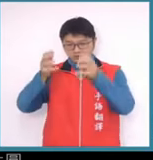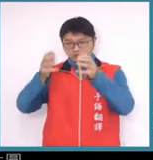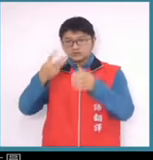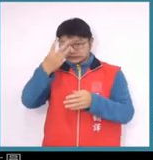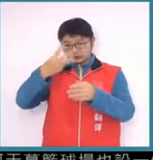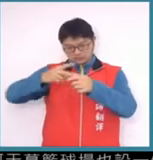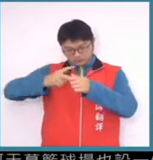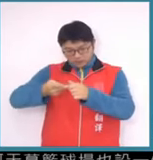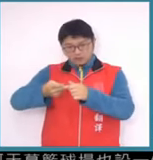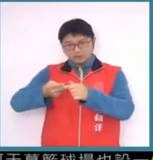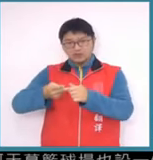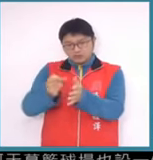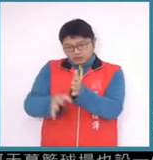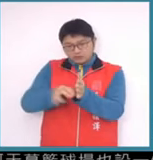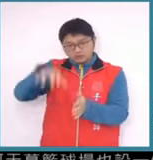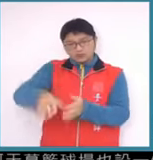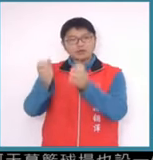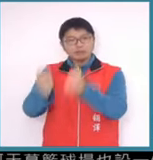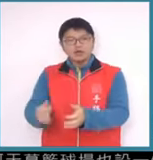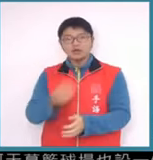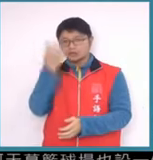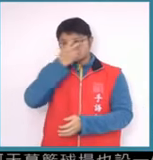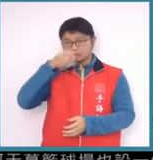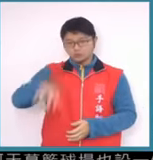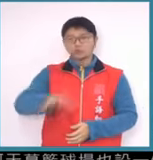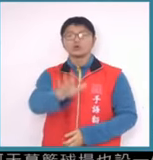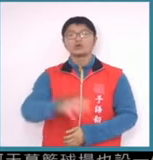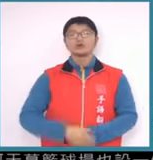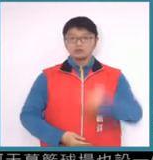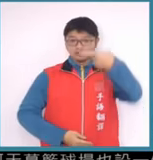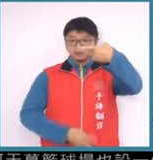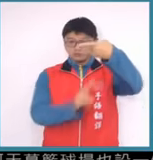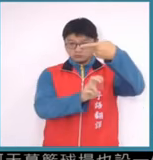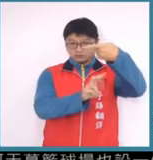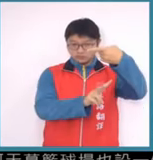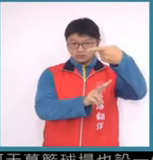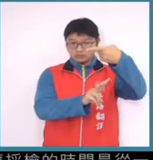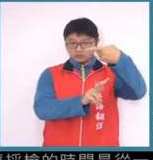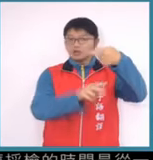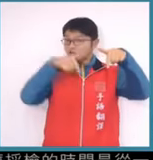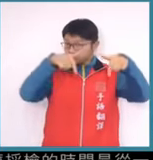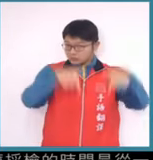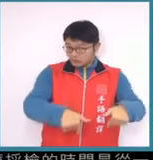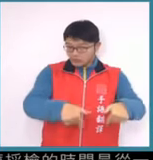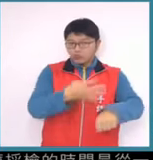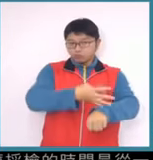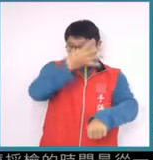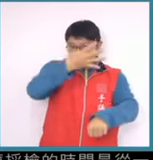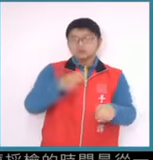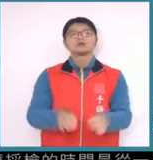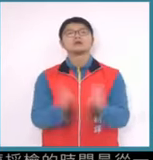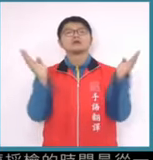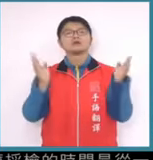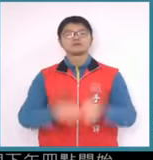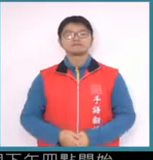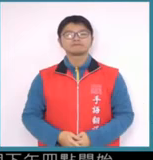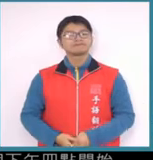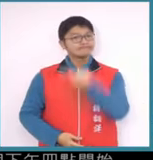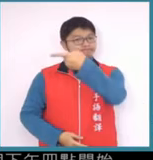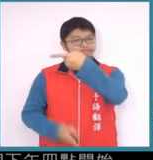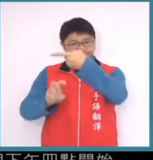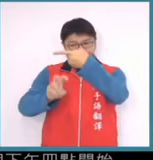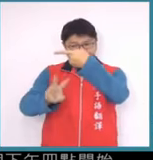那么采检的时间是从1月22号这个下午4点开始，那